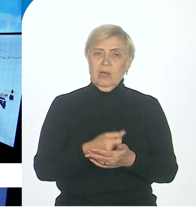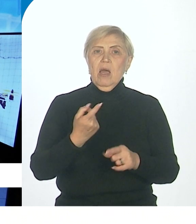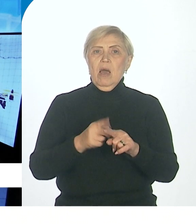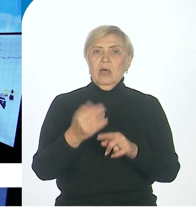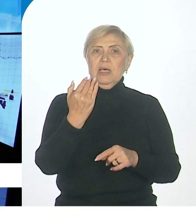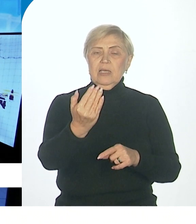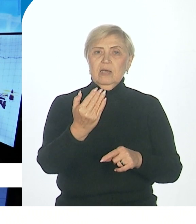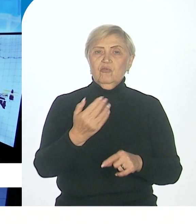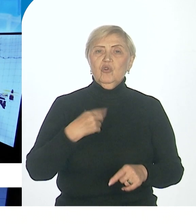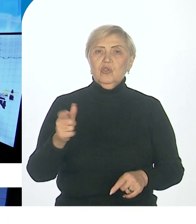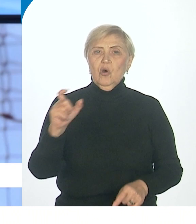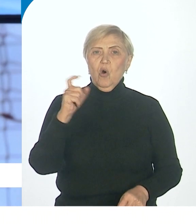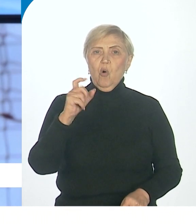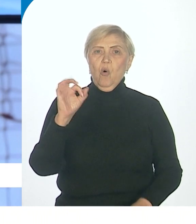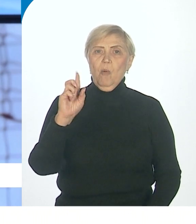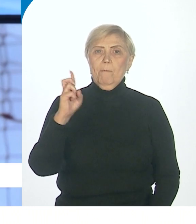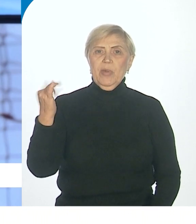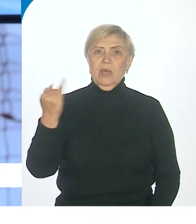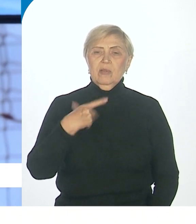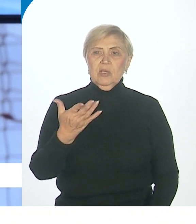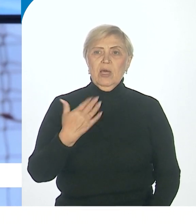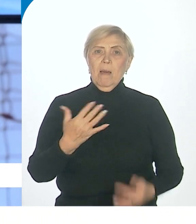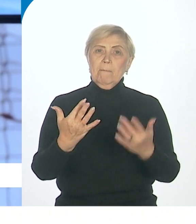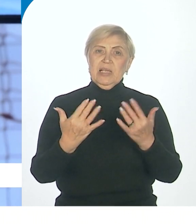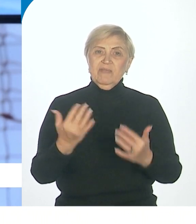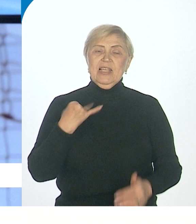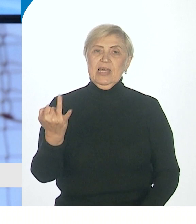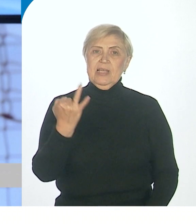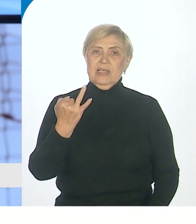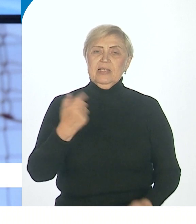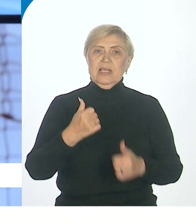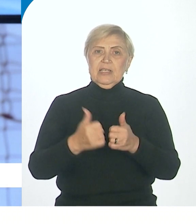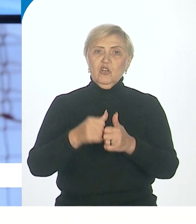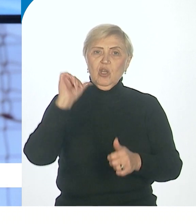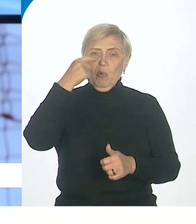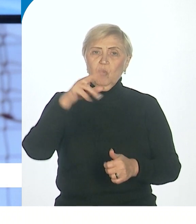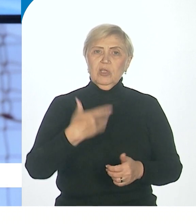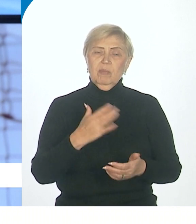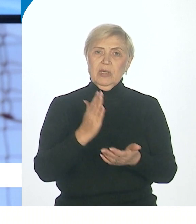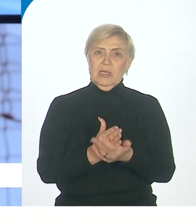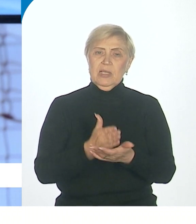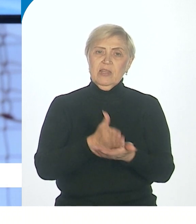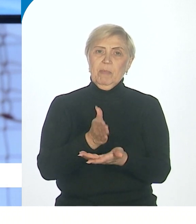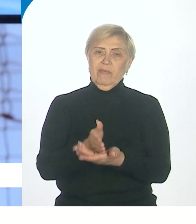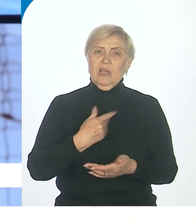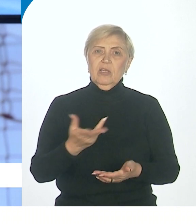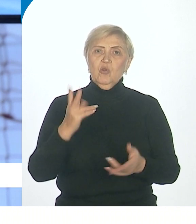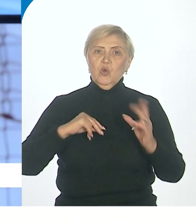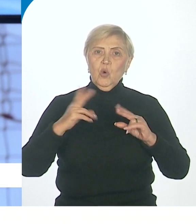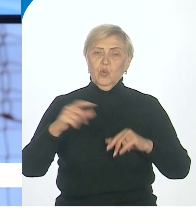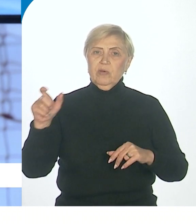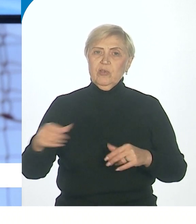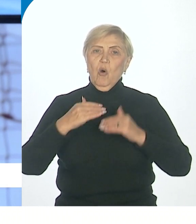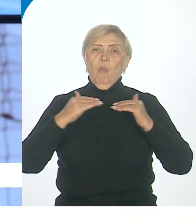их хобби, призвание, интерес. И с каждым годом у нас по аэронаправлению педагогов все больше и больше.